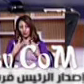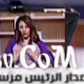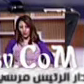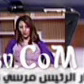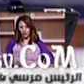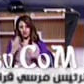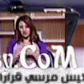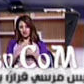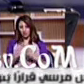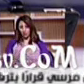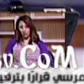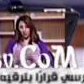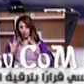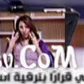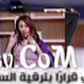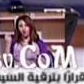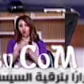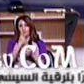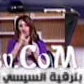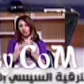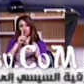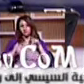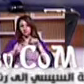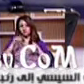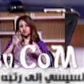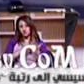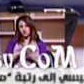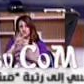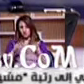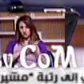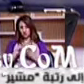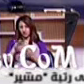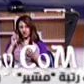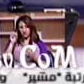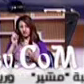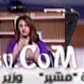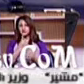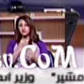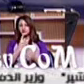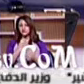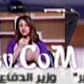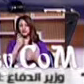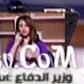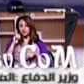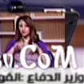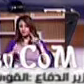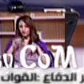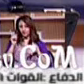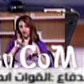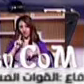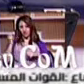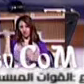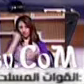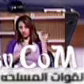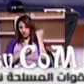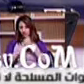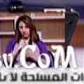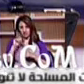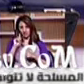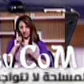وامن مصر بين الفوضه وبين الاستقرار والنهارده احنا 90 دقيقه بنقول من قلبنا لا للدم لا ل تقسيم مصر